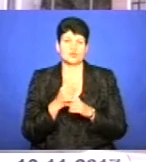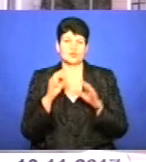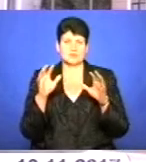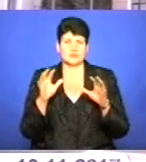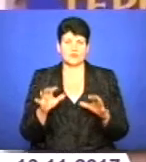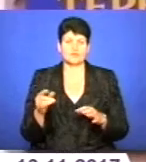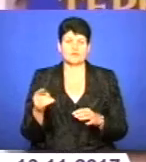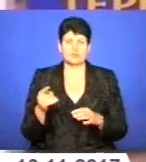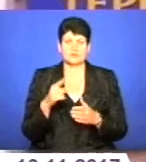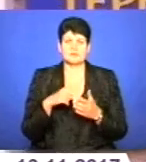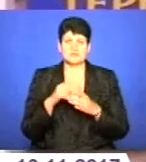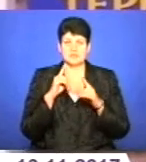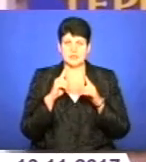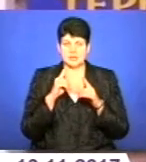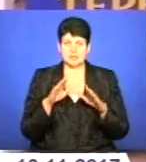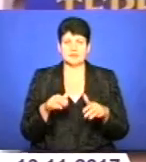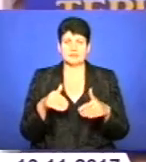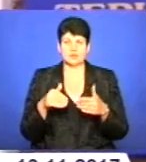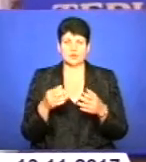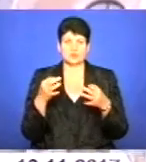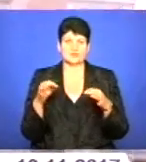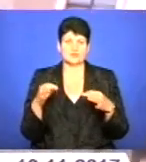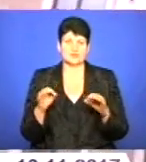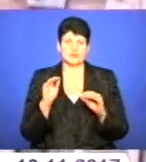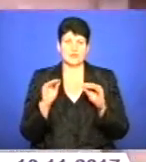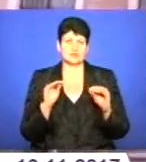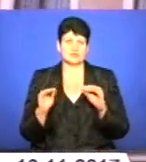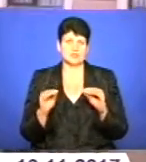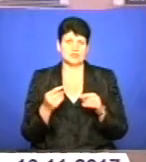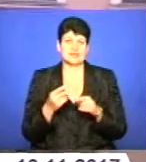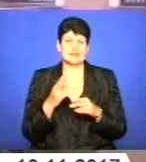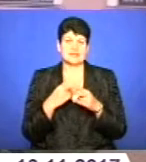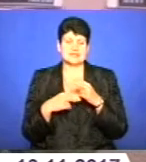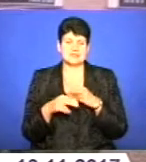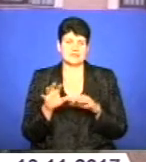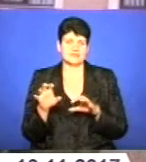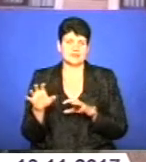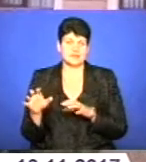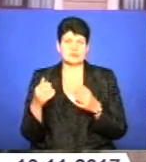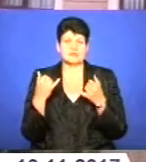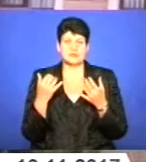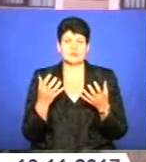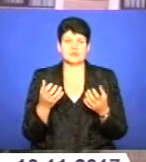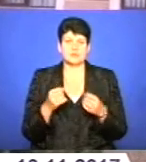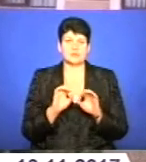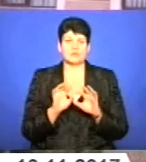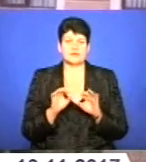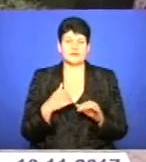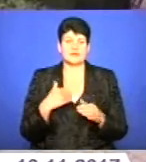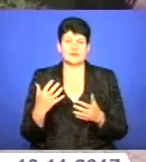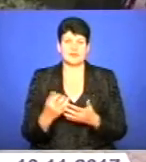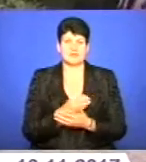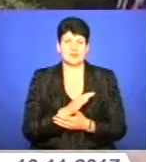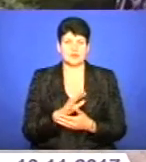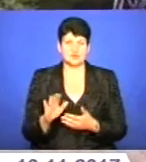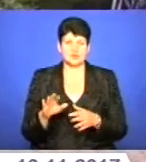у Тернопільській міськраді все ж видають дозволи на розміщення пересувних цирків із тваринами. Наразі отримати пояснення нам не вдалось.